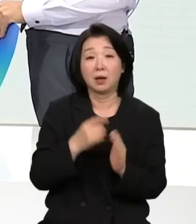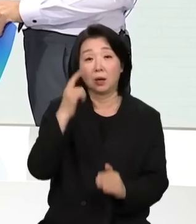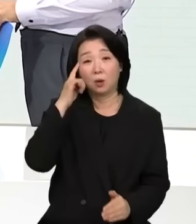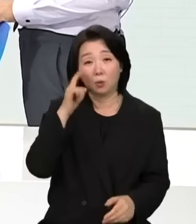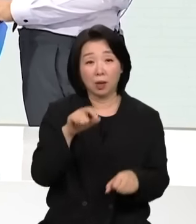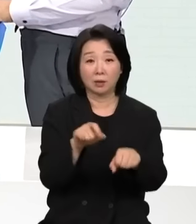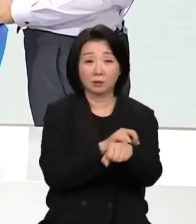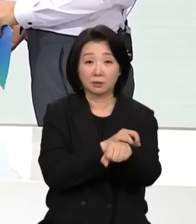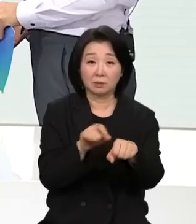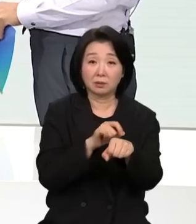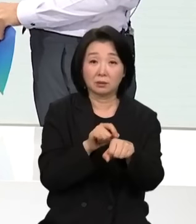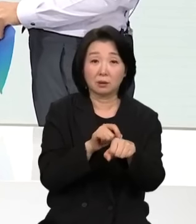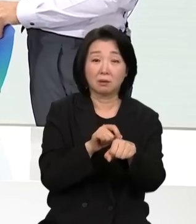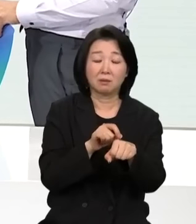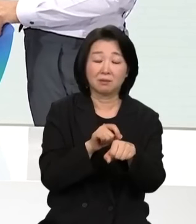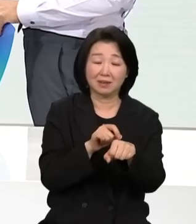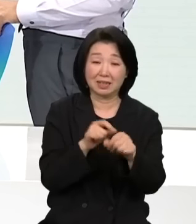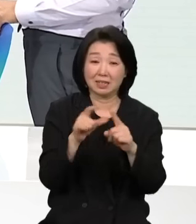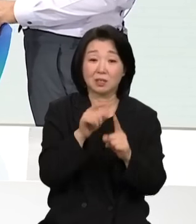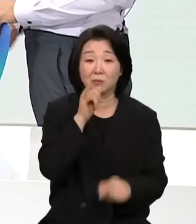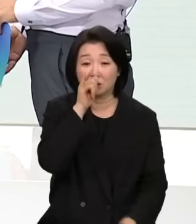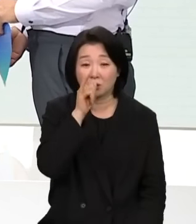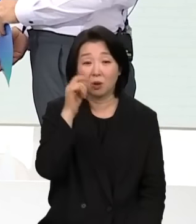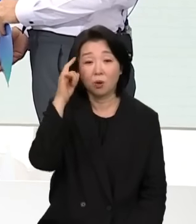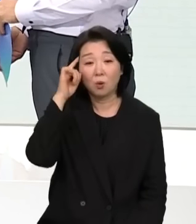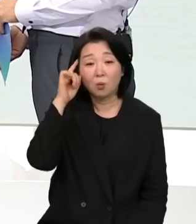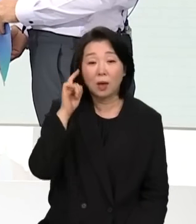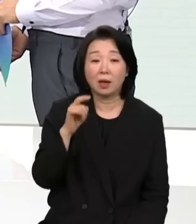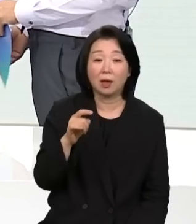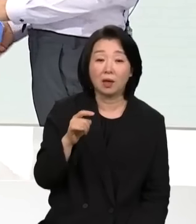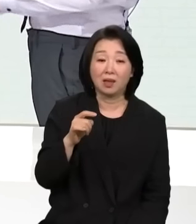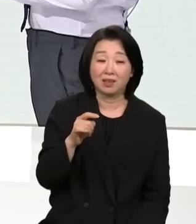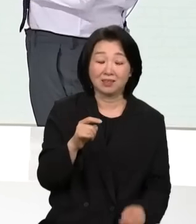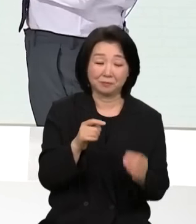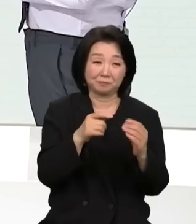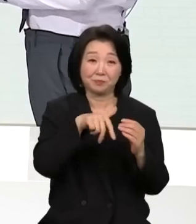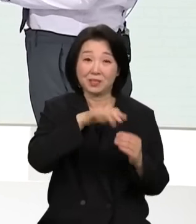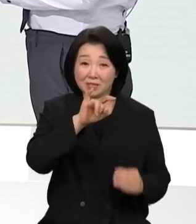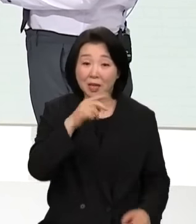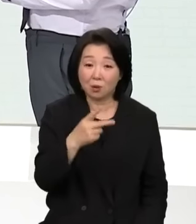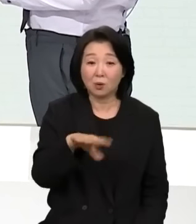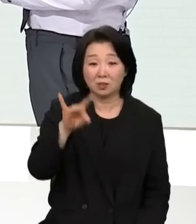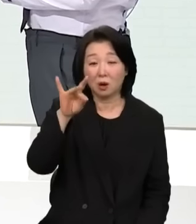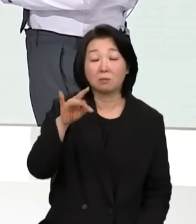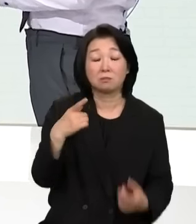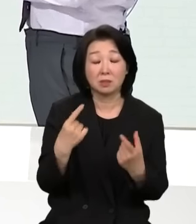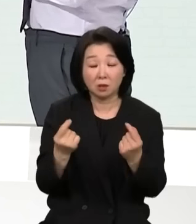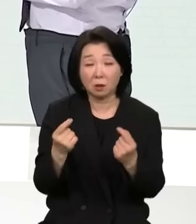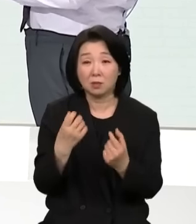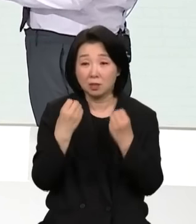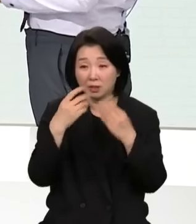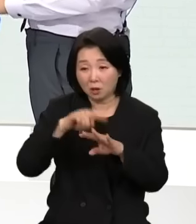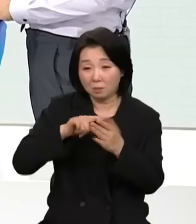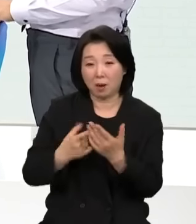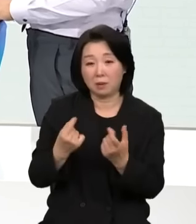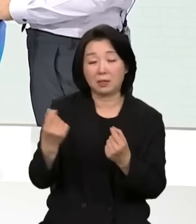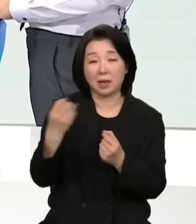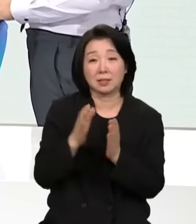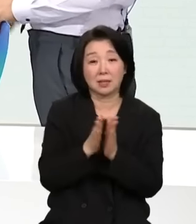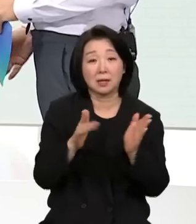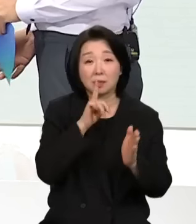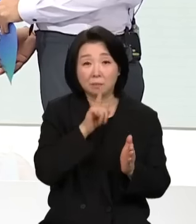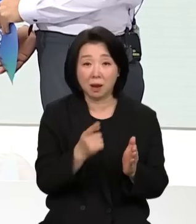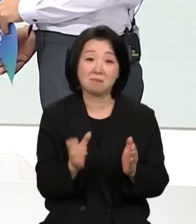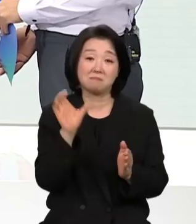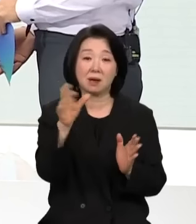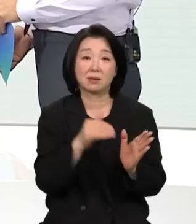상품대 말을 할 수밖에 없습니다 자 세로와 처음처럼 소주병을 올렸는데 자 처음처럼 새로운 마음으로 다시 시작하겠다 뭐 이런 의지를